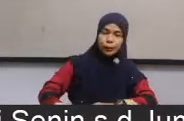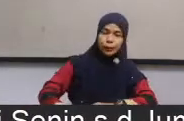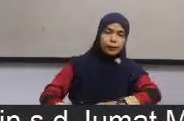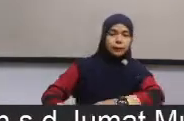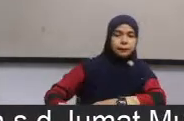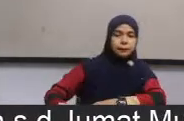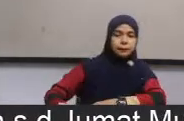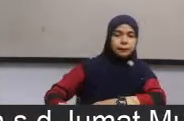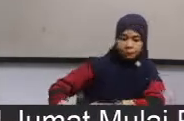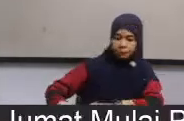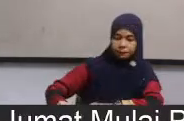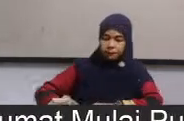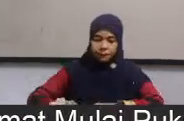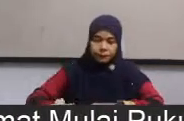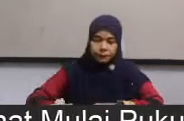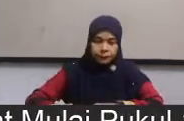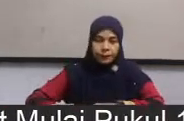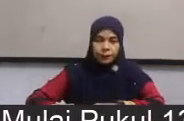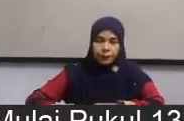globalisasi